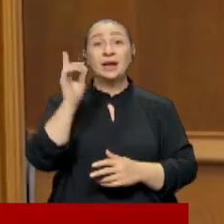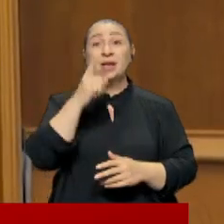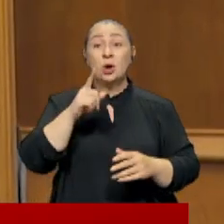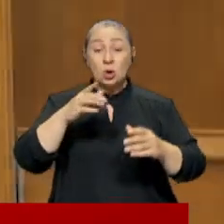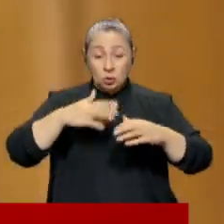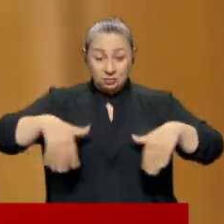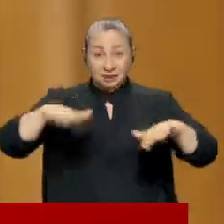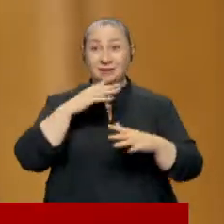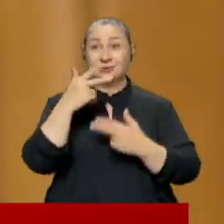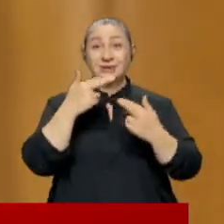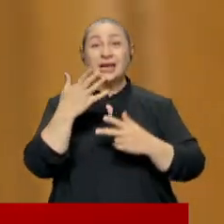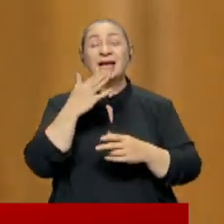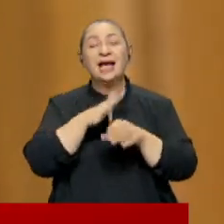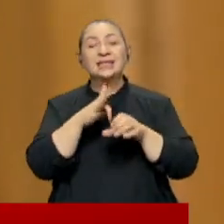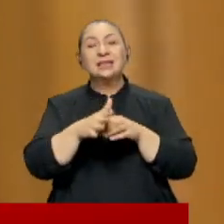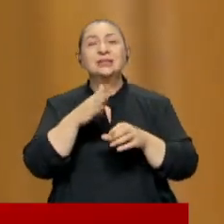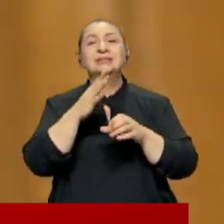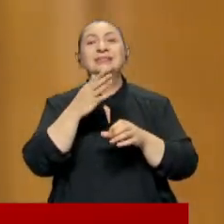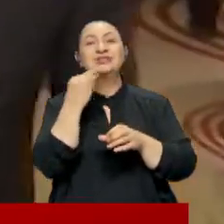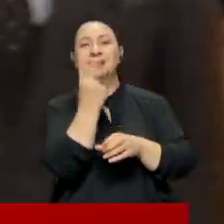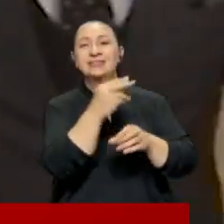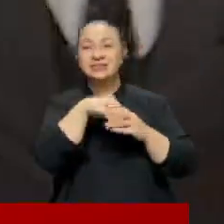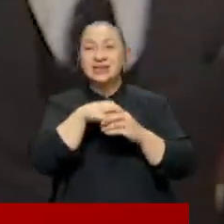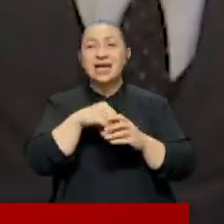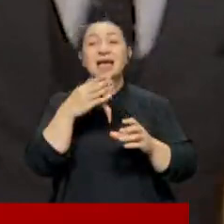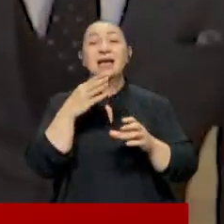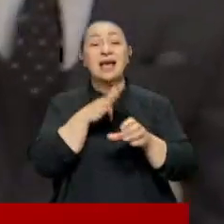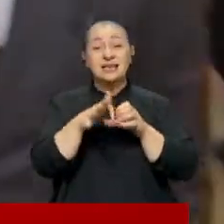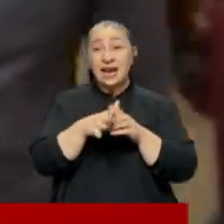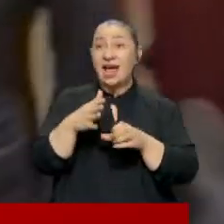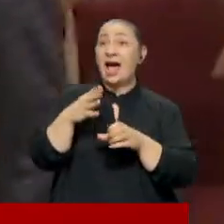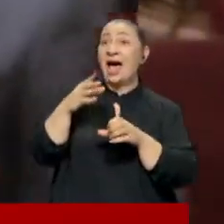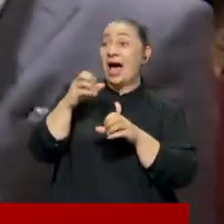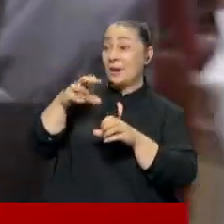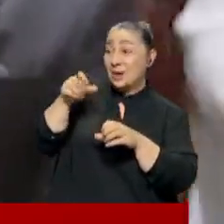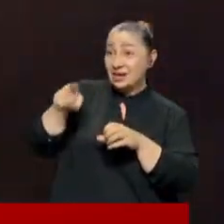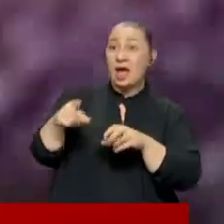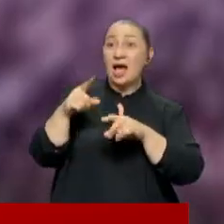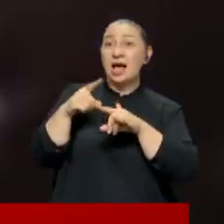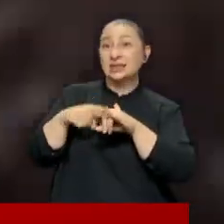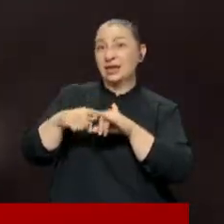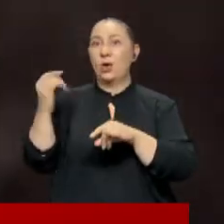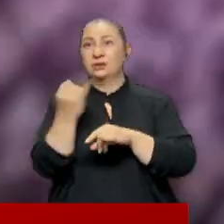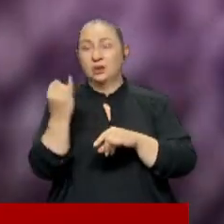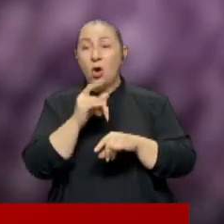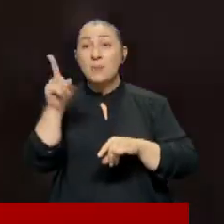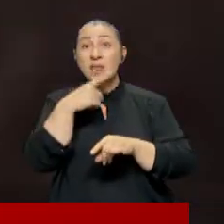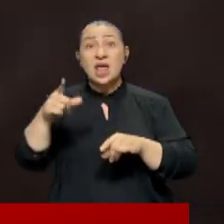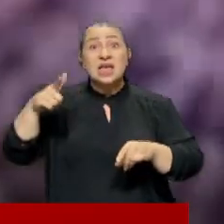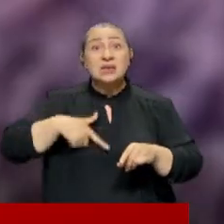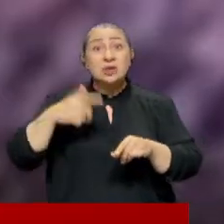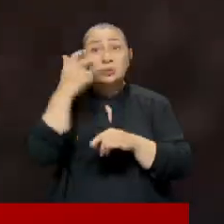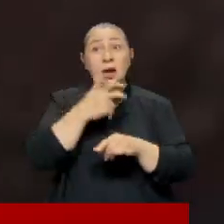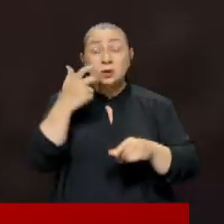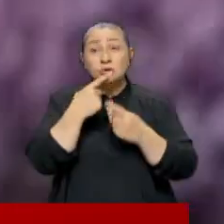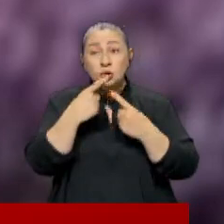grup kürsüsünde Kayserili gençler için kurduğu cümleleri Kayserili AK Partili Mehmet Özaseki eleştirdi. On binlerin hep bir ağızdan İzmir